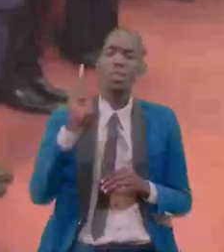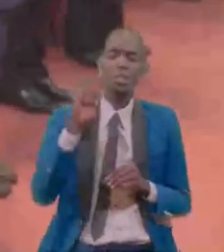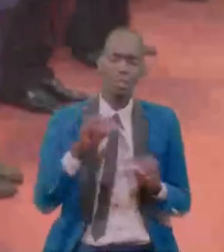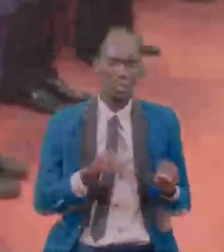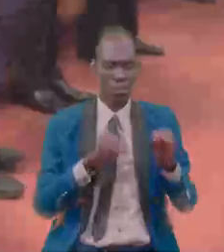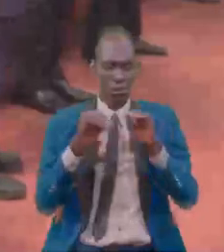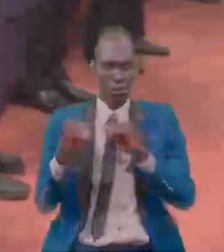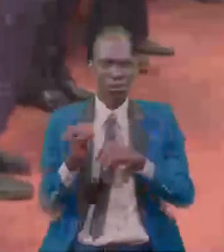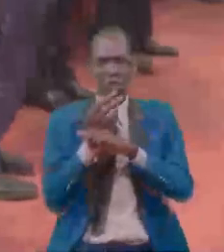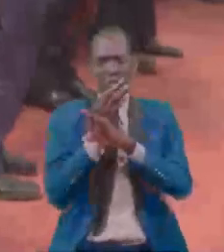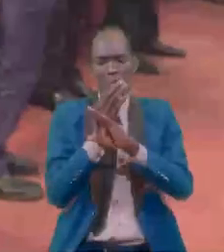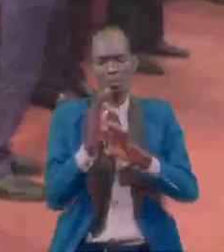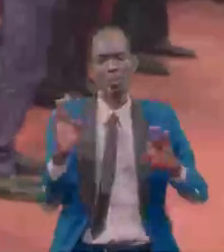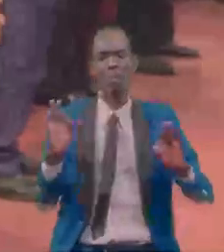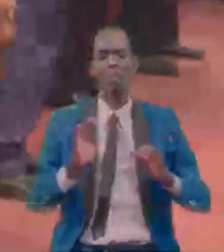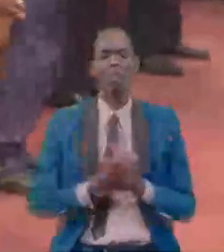Il affranchit.